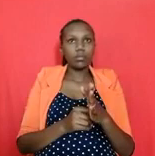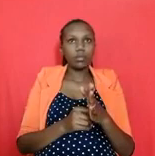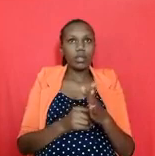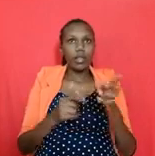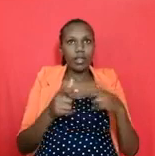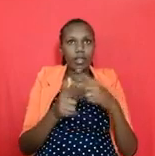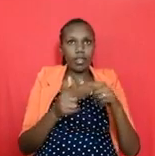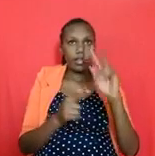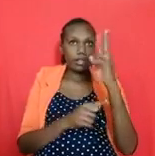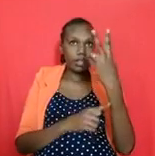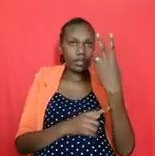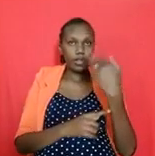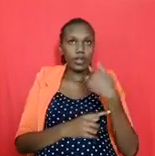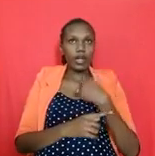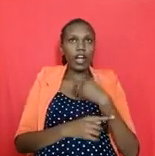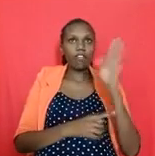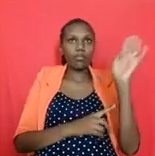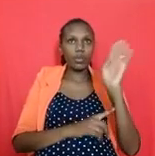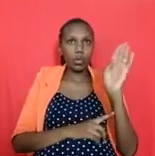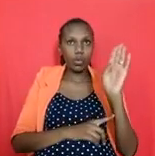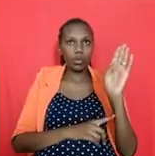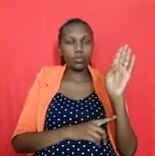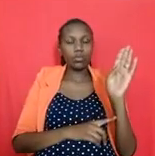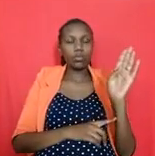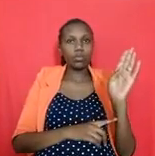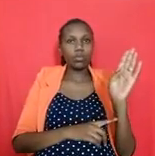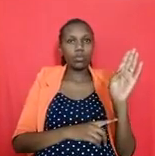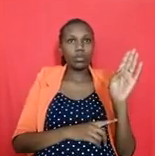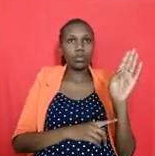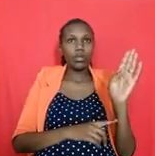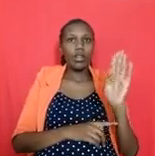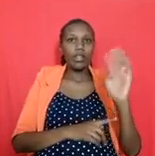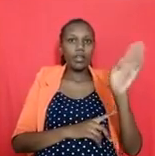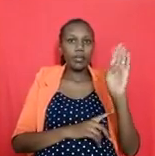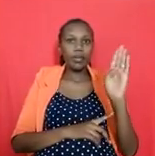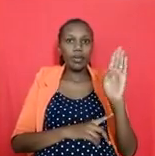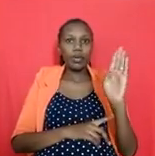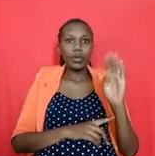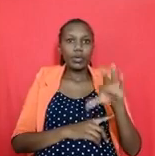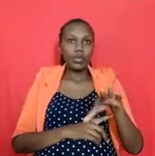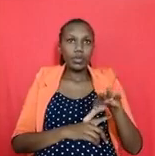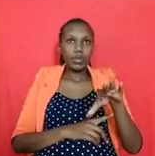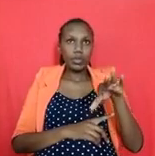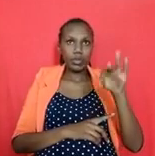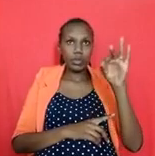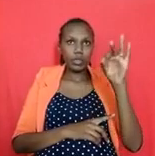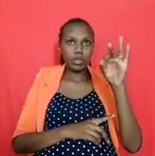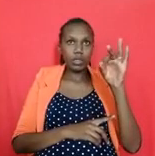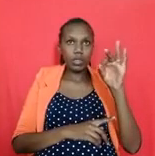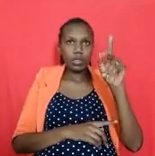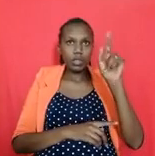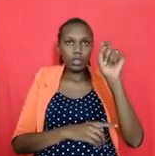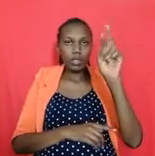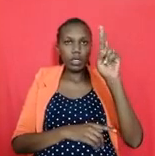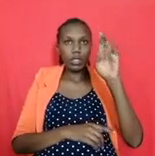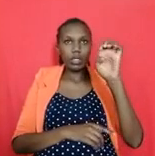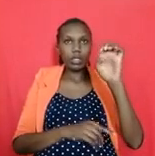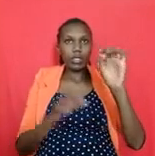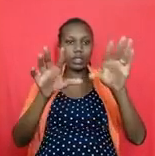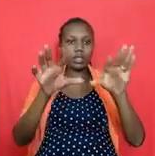ya kerĩ ni ya blue na tũgũkorwo tũkĩthura treasurer